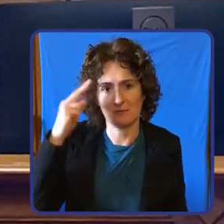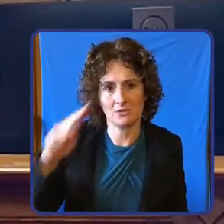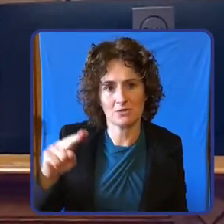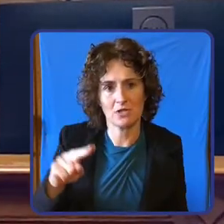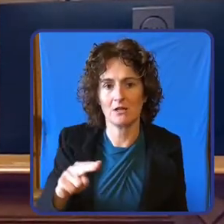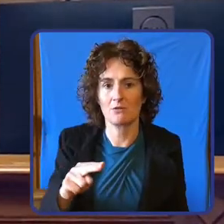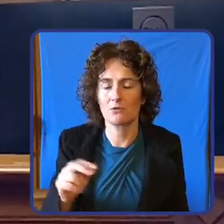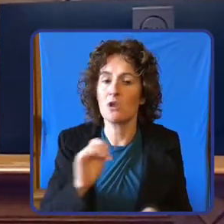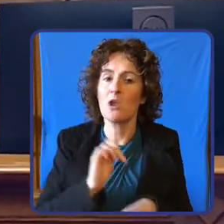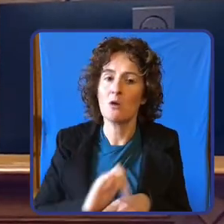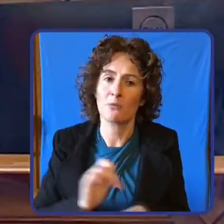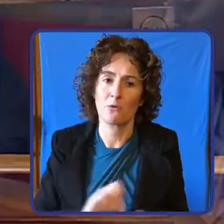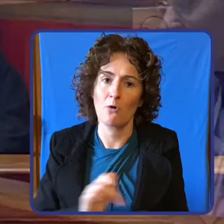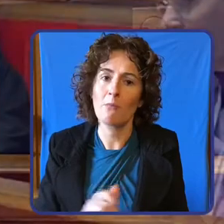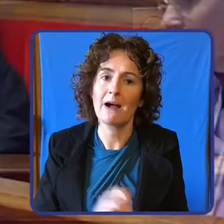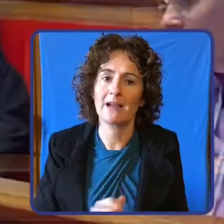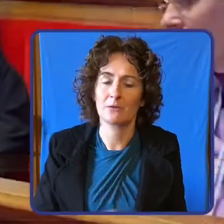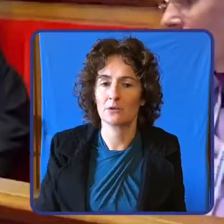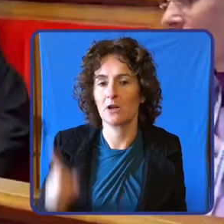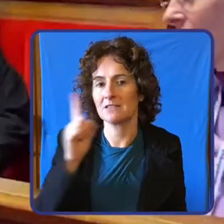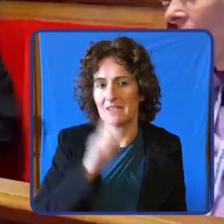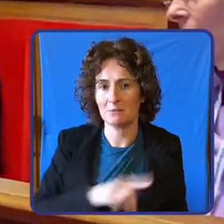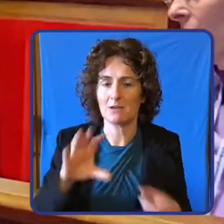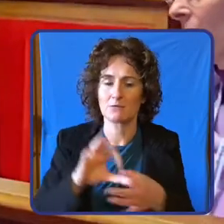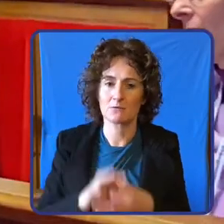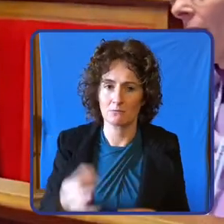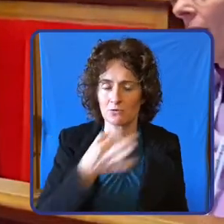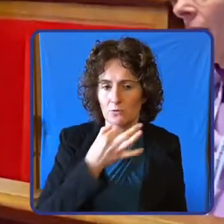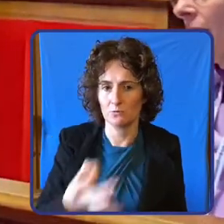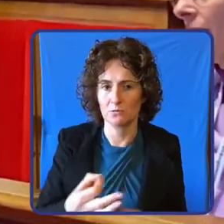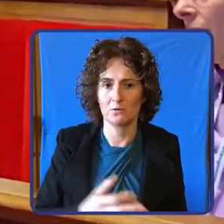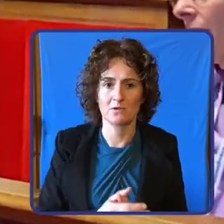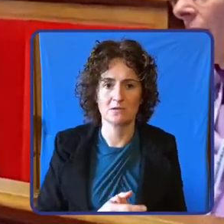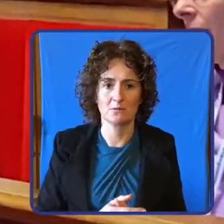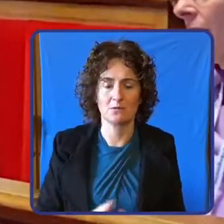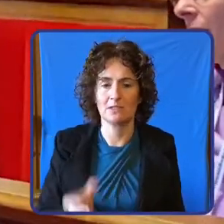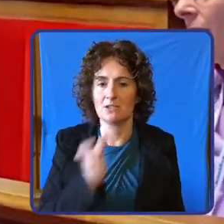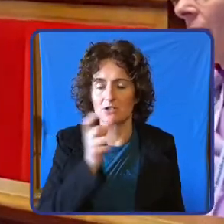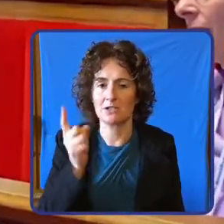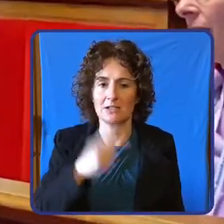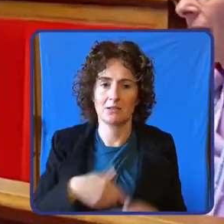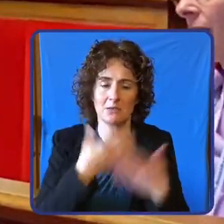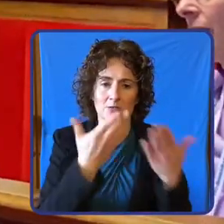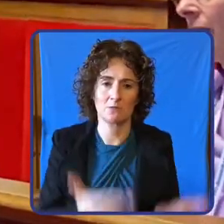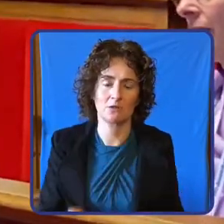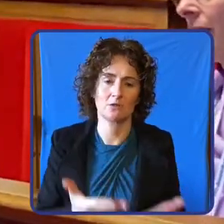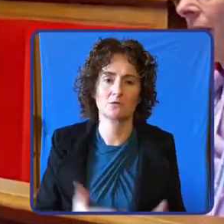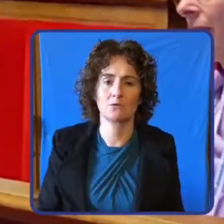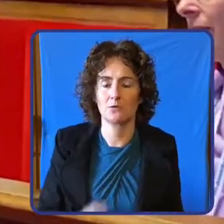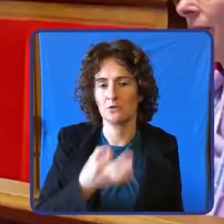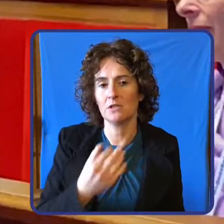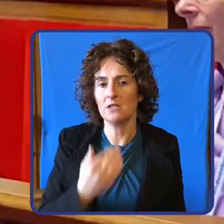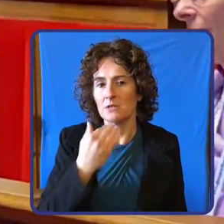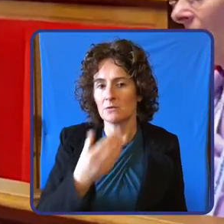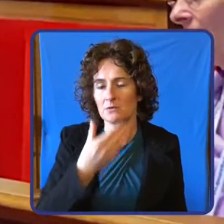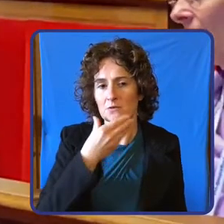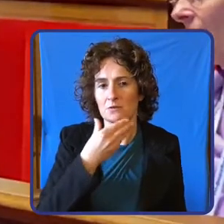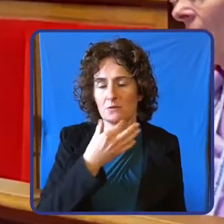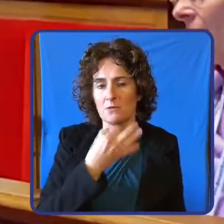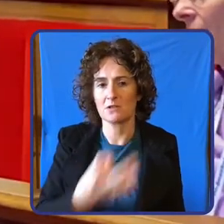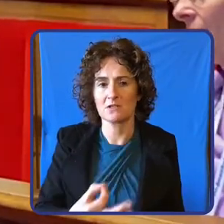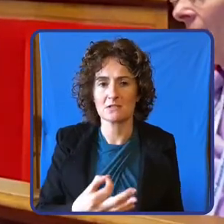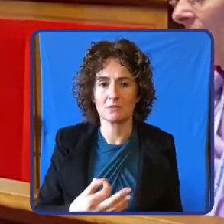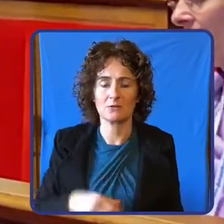tárgyra szorítkozni. Köszönöm szépen. Cseri Tamás, parancsoljon. Köszönöm szépen a szót. Azt szeretném